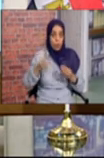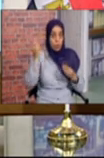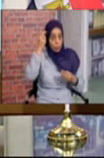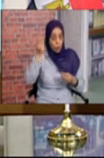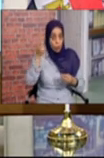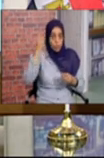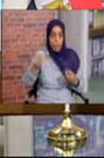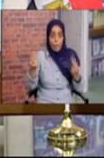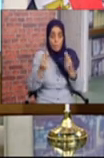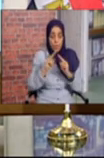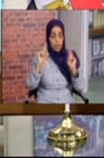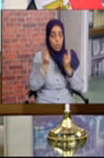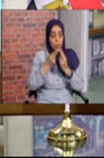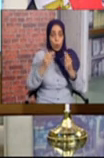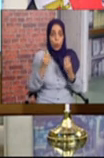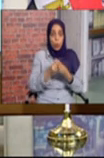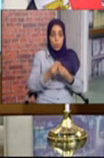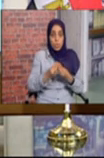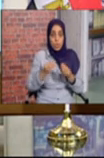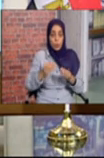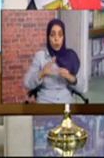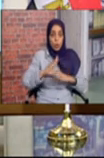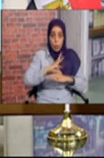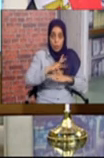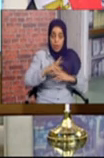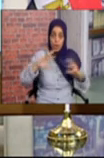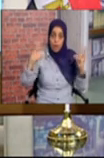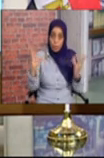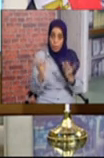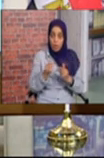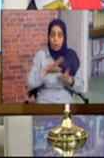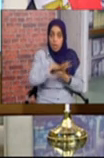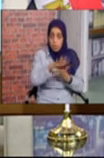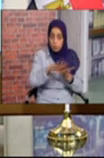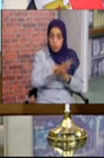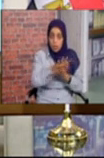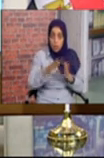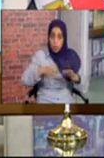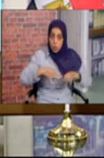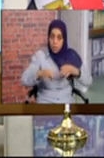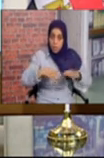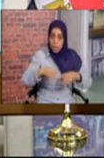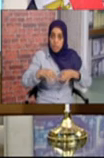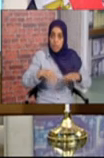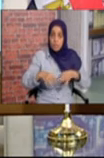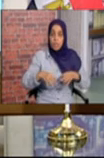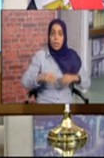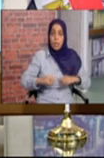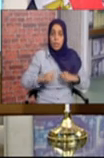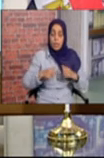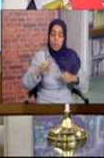الدول والتنسيق بين معالجه بعض السياسيات السياسات